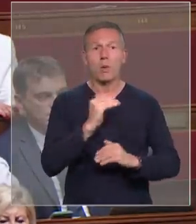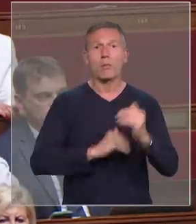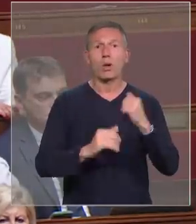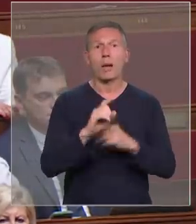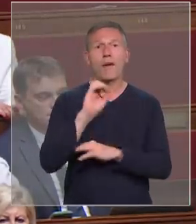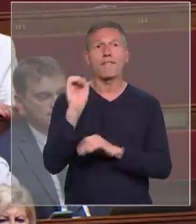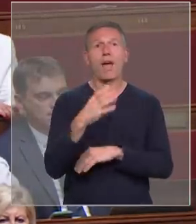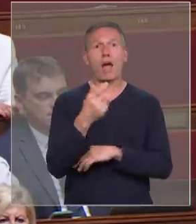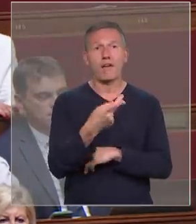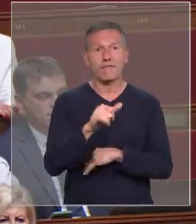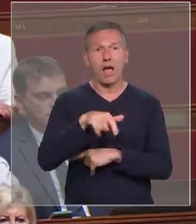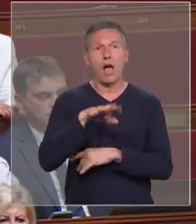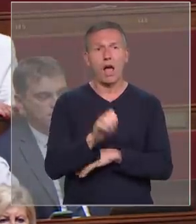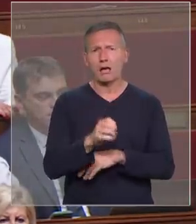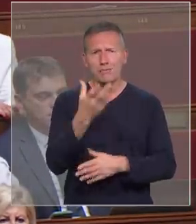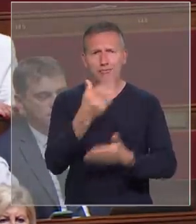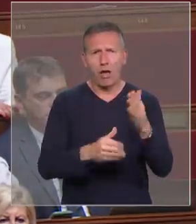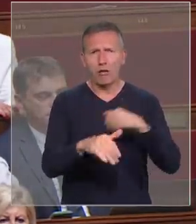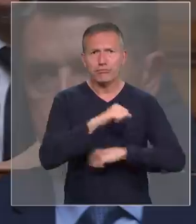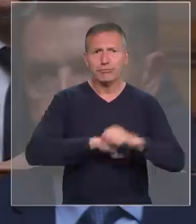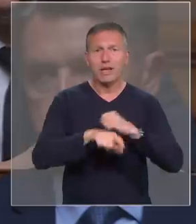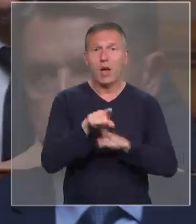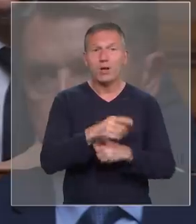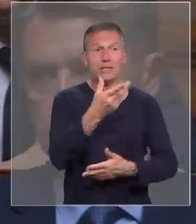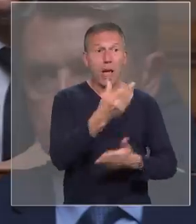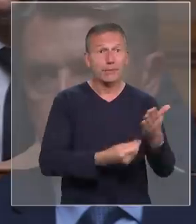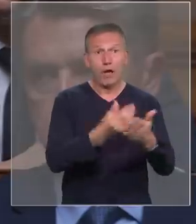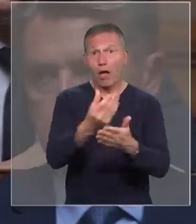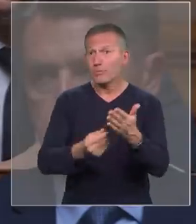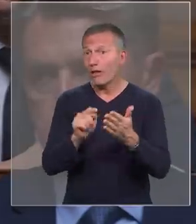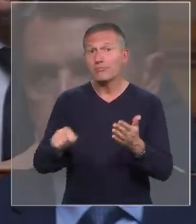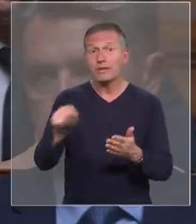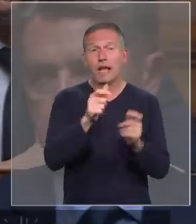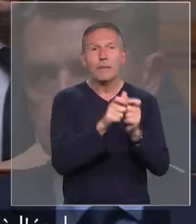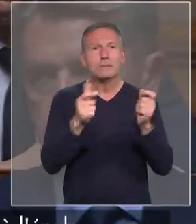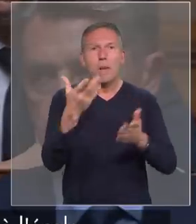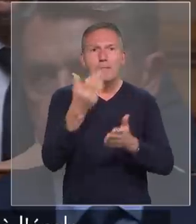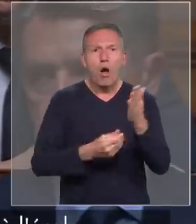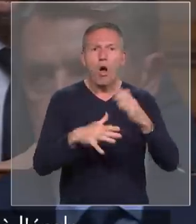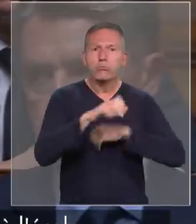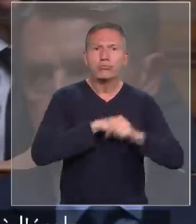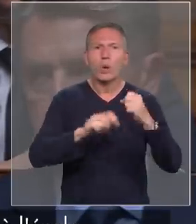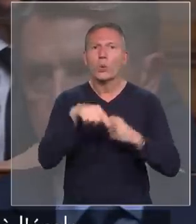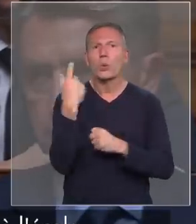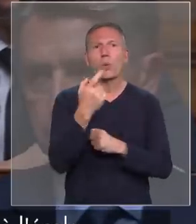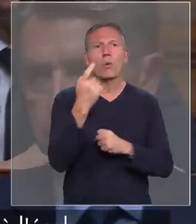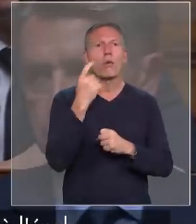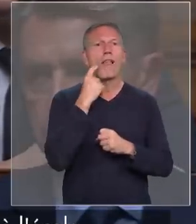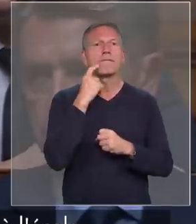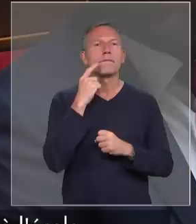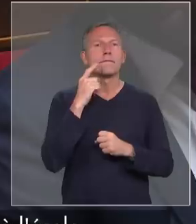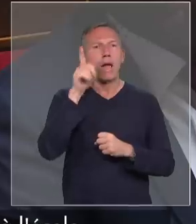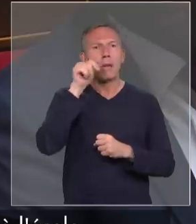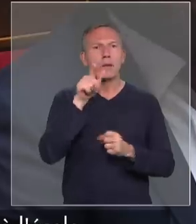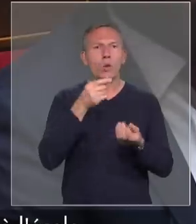impuissant, Madame la Première Ministre. Pire, absent dans de nombreux établissements, vous ne reconnaissez pas à l'ensemble des élèves de la République le droit